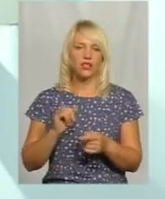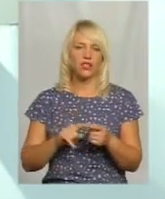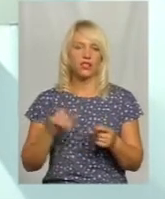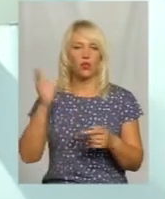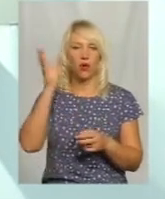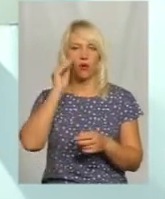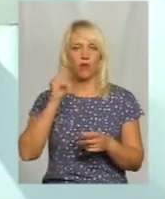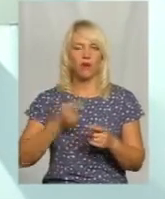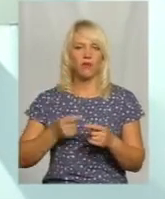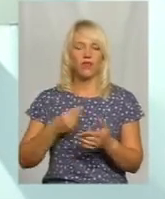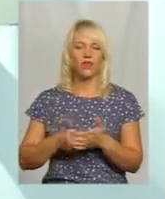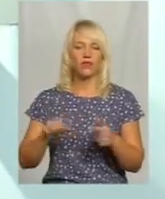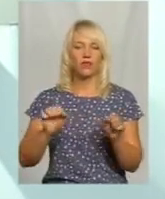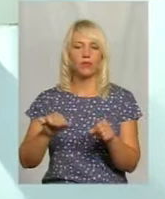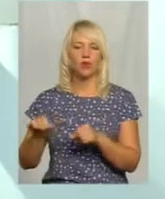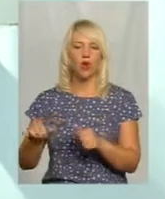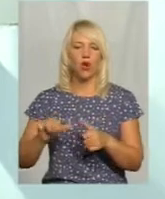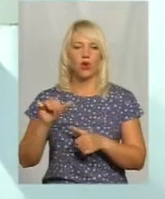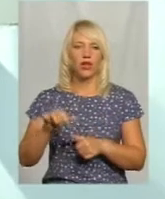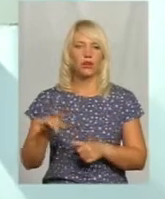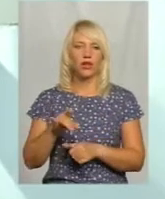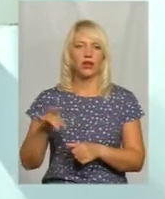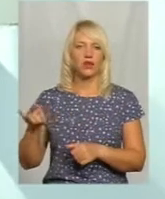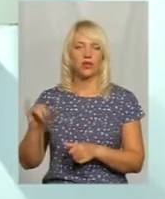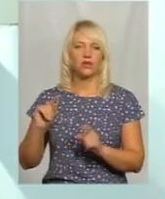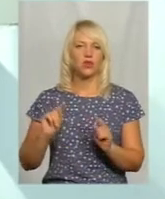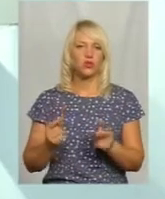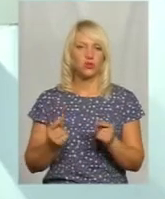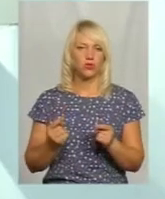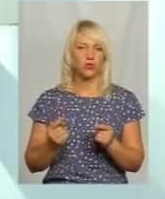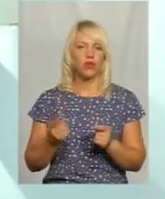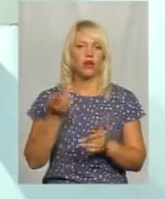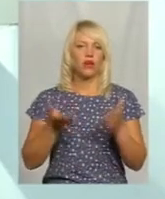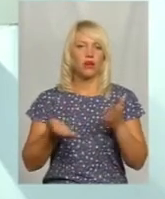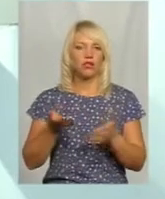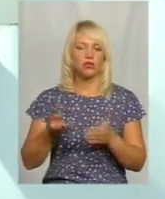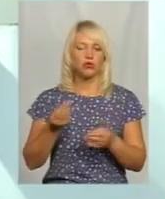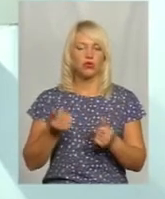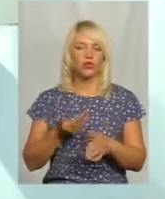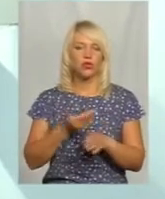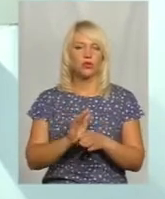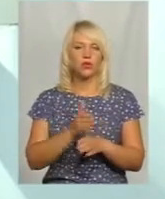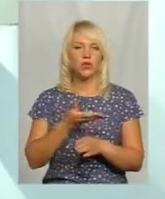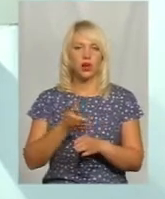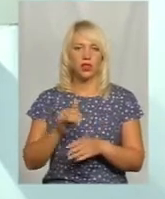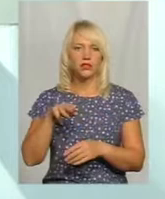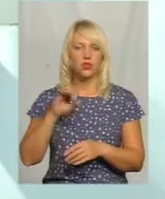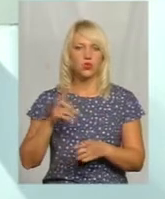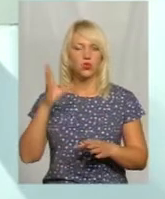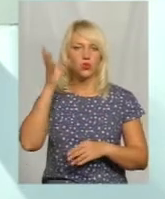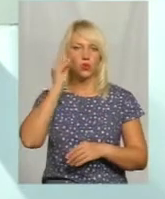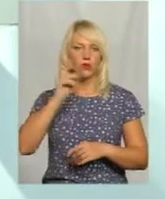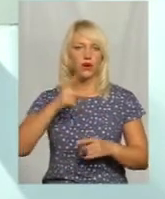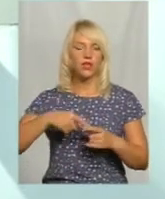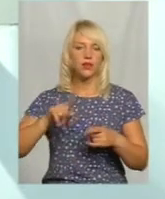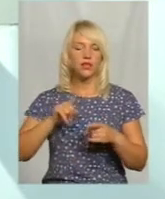урахуванням фінансових можливостей окремих регіонів. І тому, якщо кошти розподілялися, то з урахуванням і за